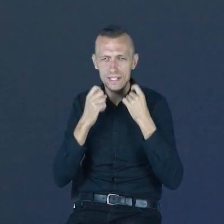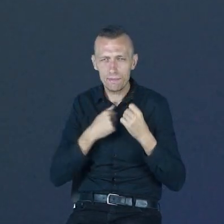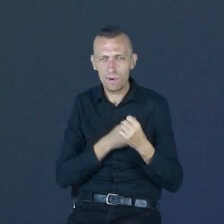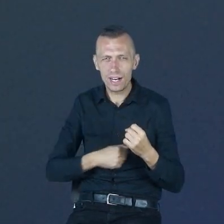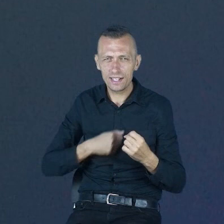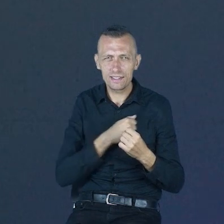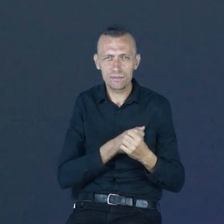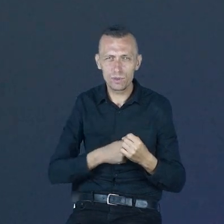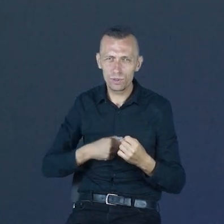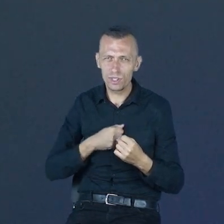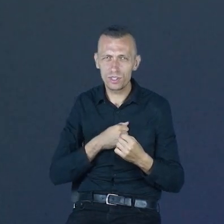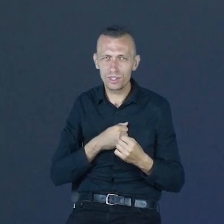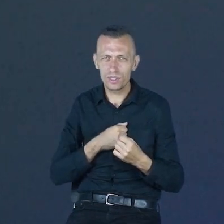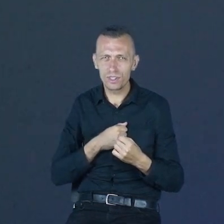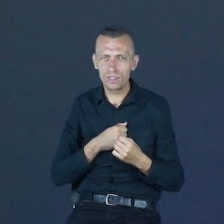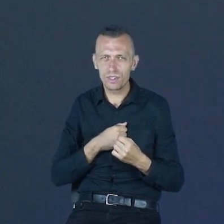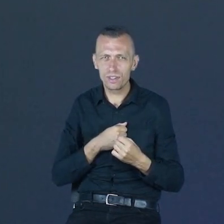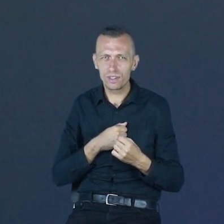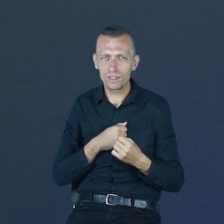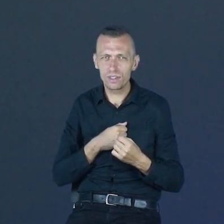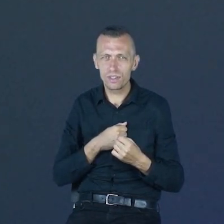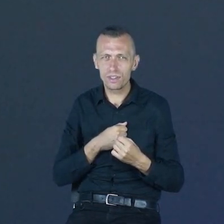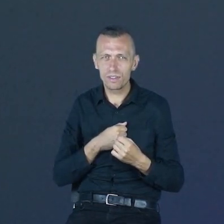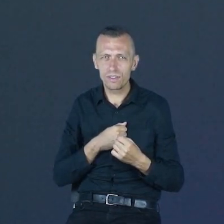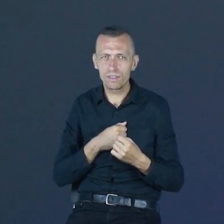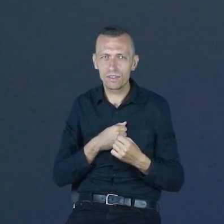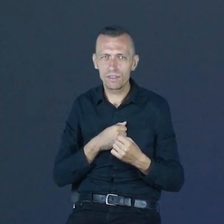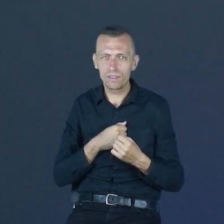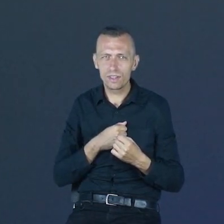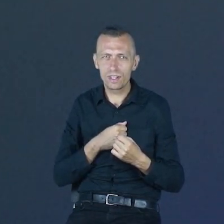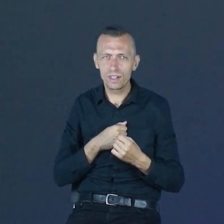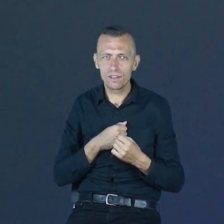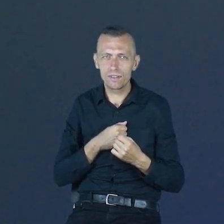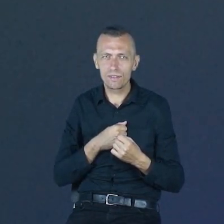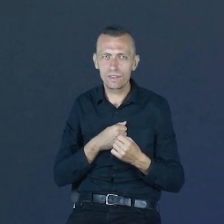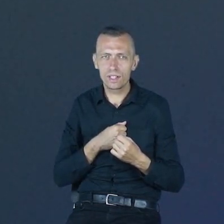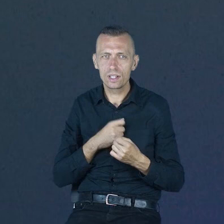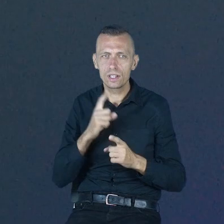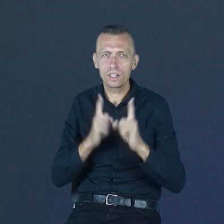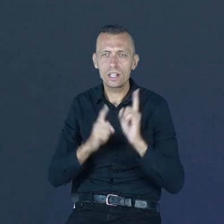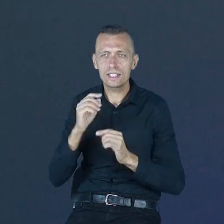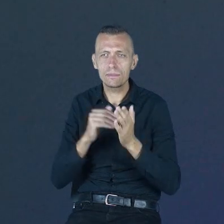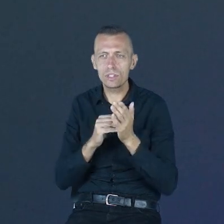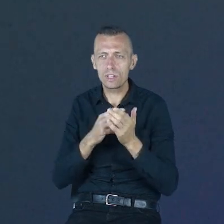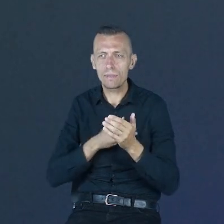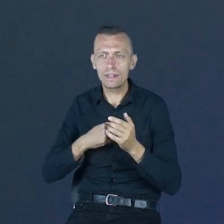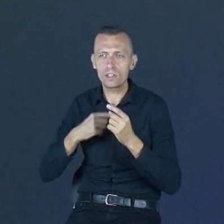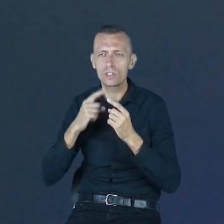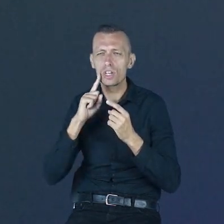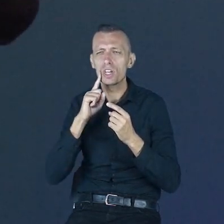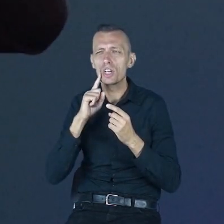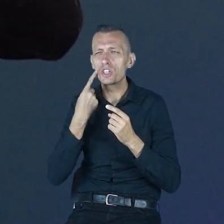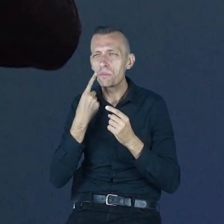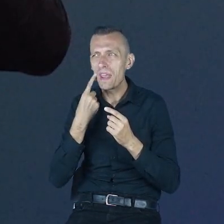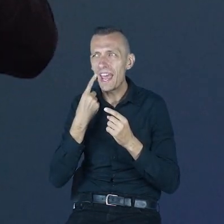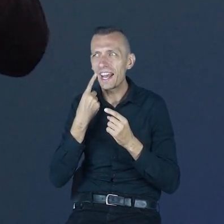ten śmiech i smutek, niech śmiech zamieni się w smutek, a radość w przygnębienie. I mamy uniżyć